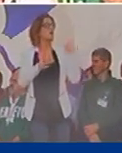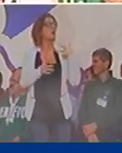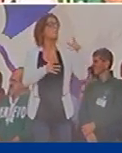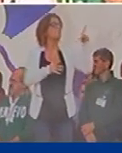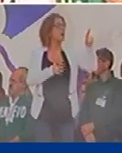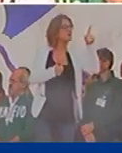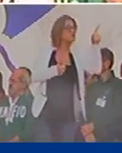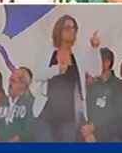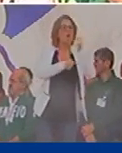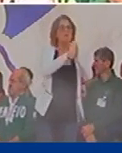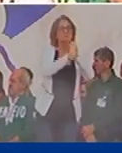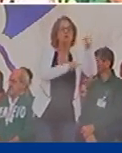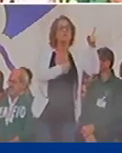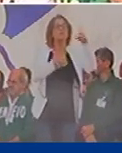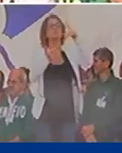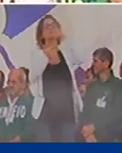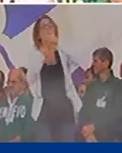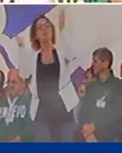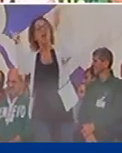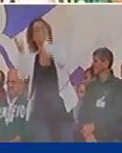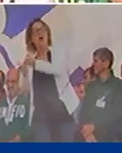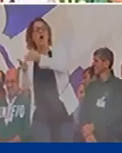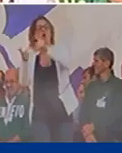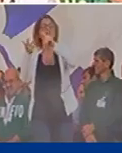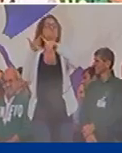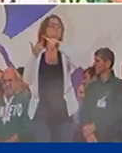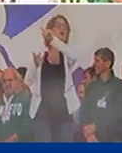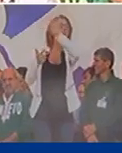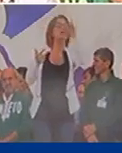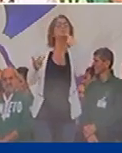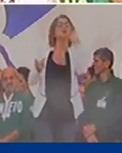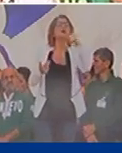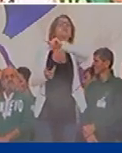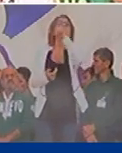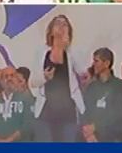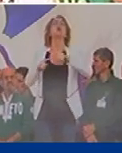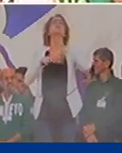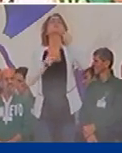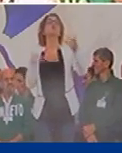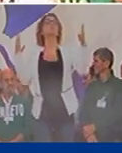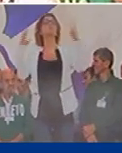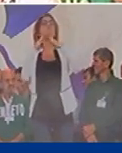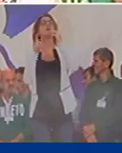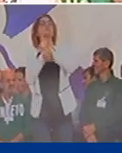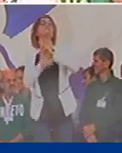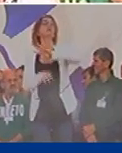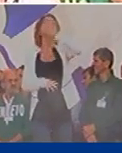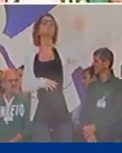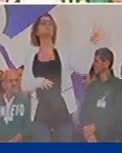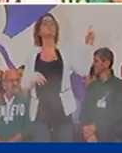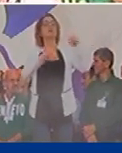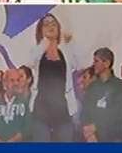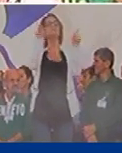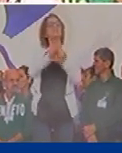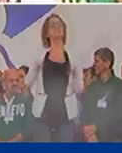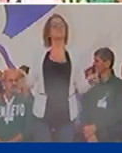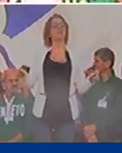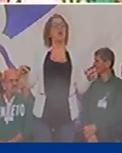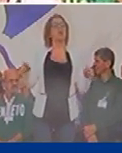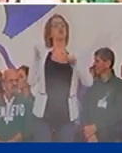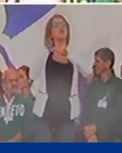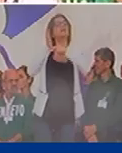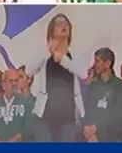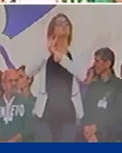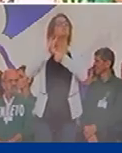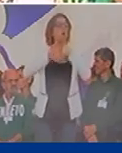piemontesi, partigiani ossolani valdostani dicendo "L'Italia del dopoguerra deve essere una repubblica federale con concorsi